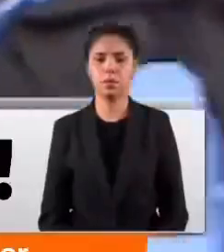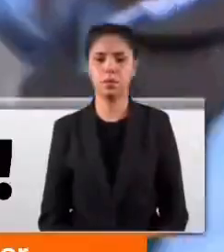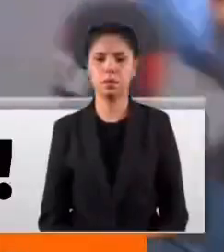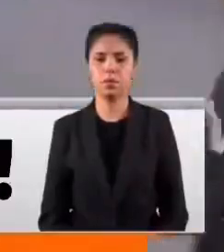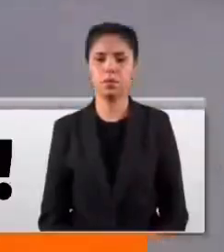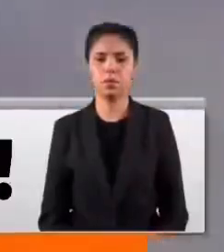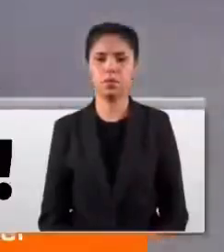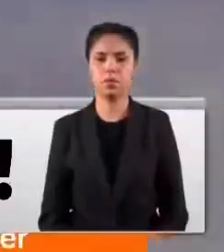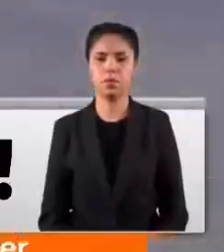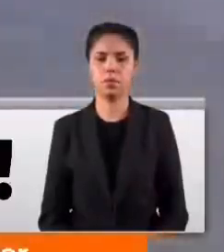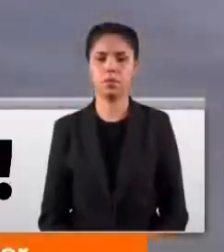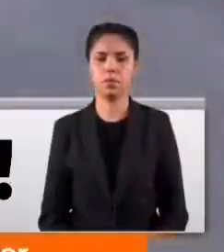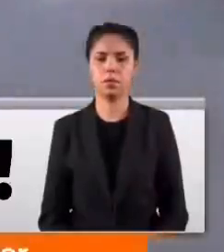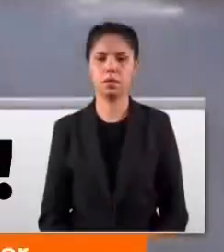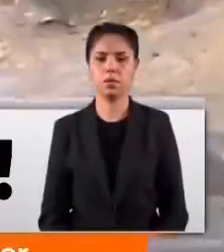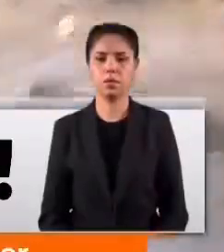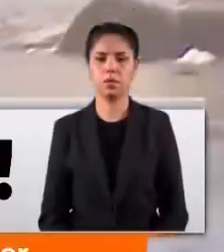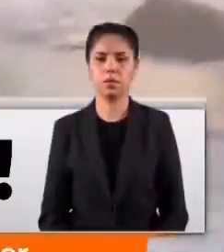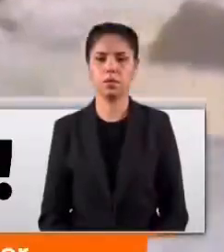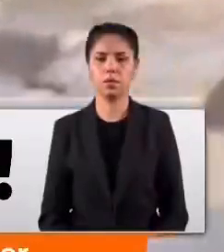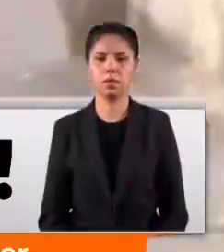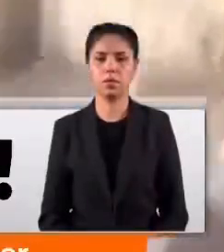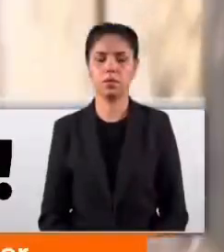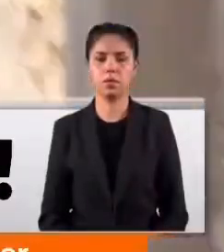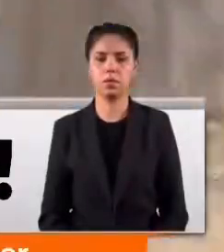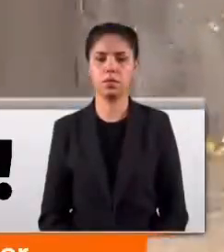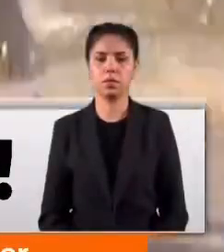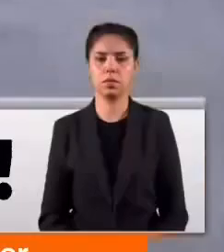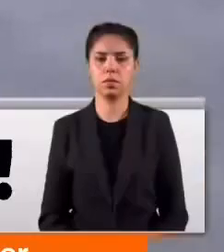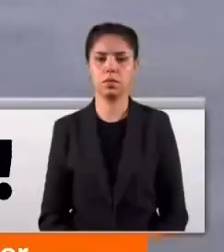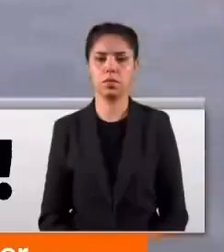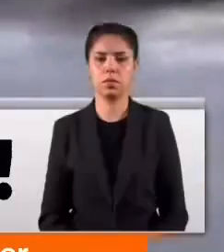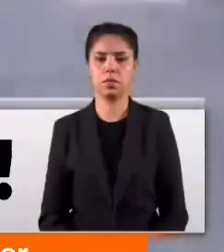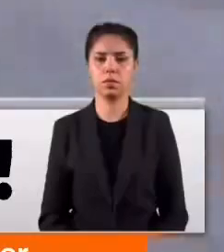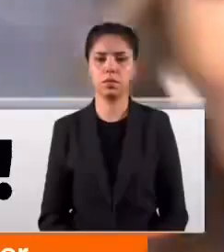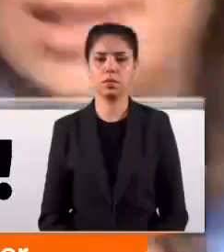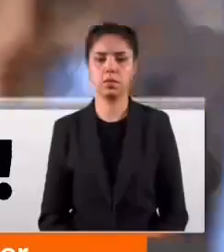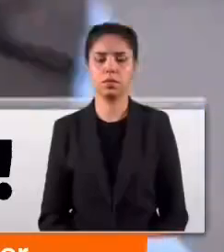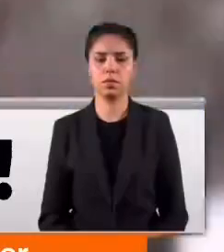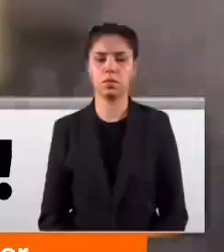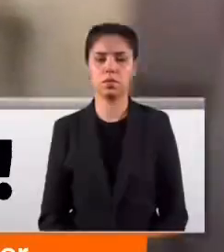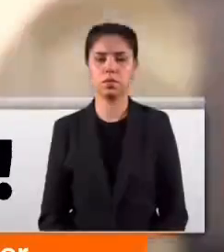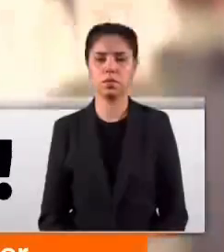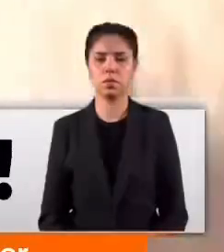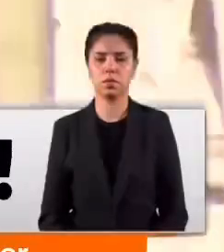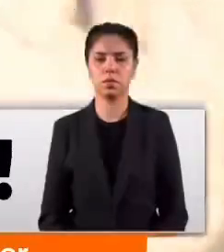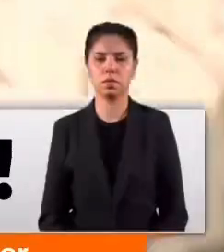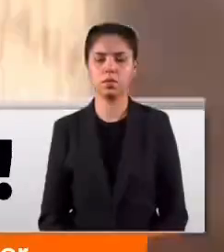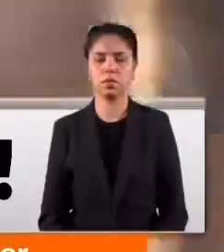Toma şimdi aşağıda müdahalesini yapıyor. 10 kişilik bir gruptan bahsediyoruz.